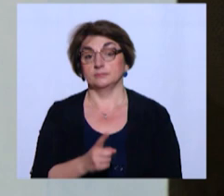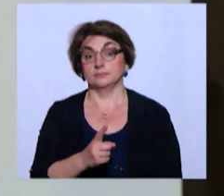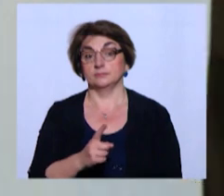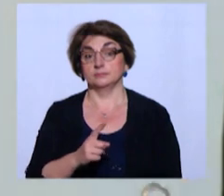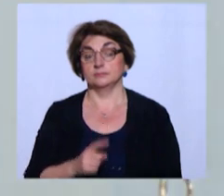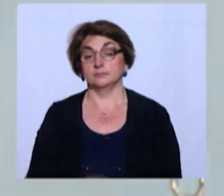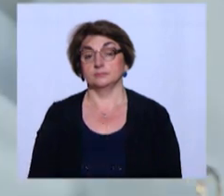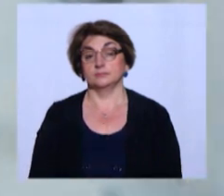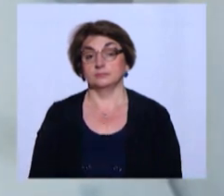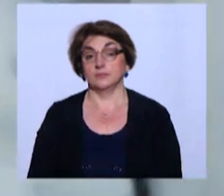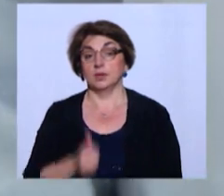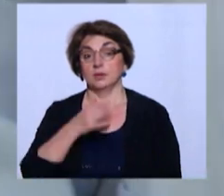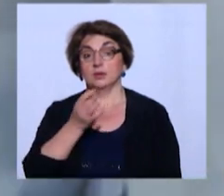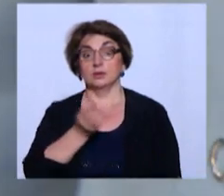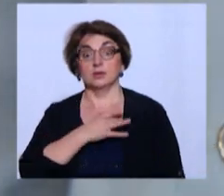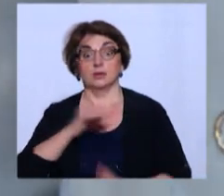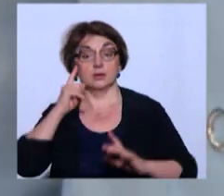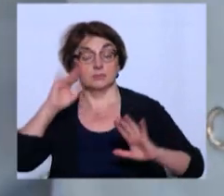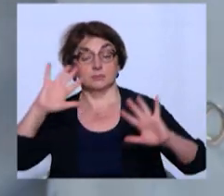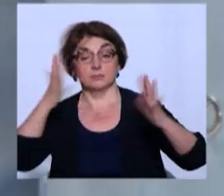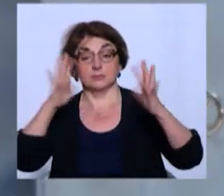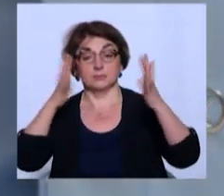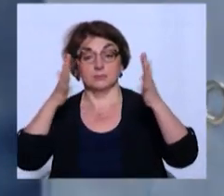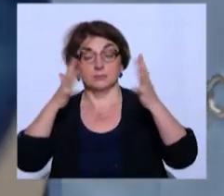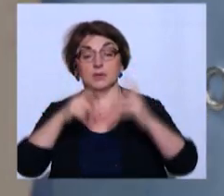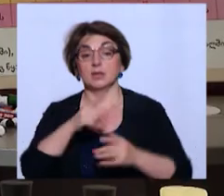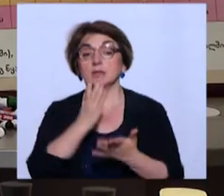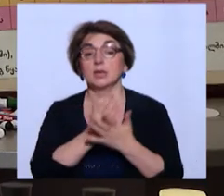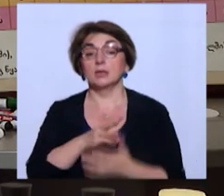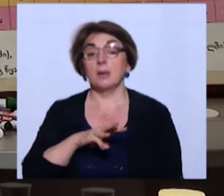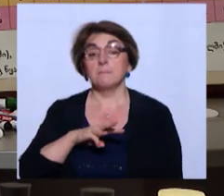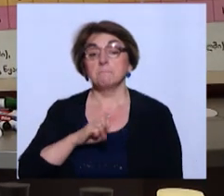აი, თქვენ ხედავთ ახლა, როგორი თეთრი კაშკაშა ალით იწვის მაგნიუმი.